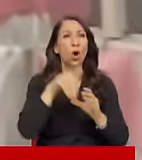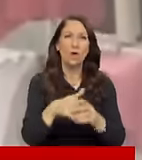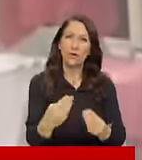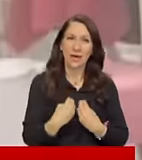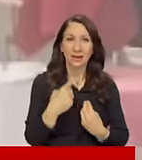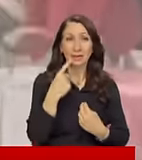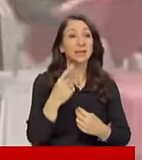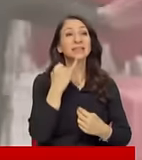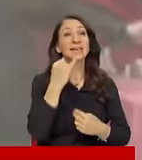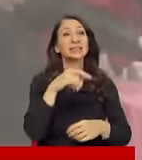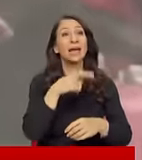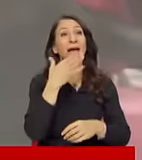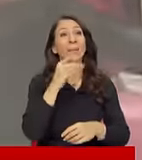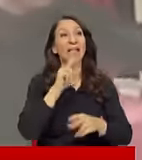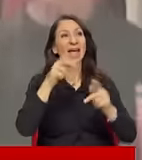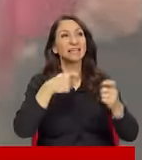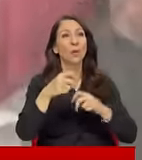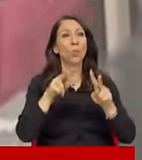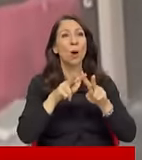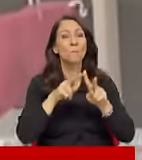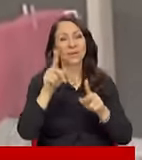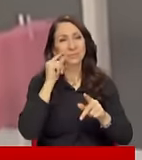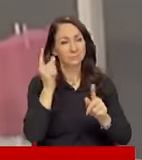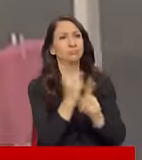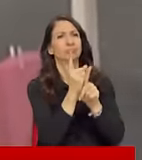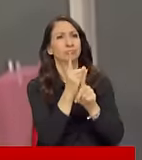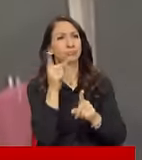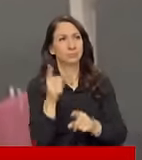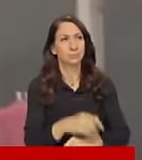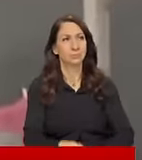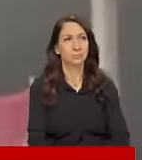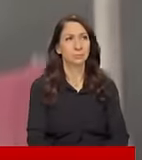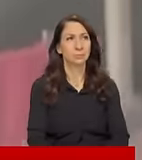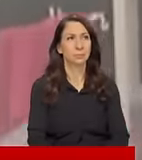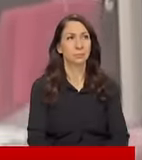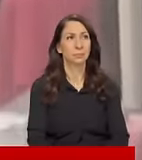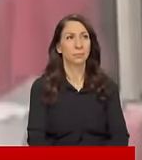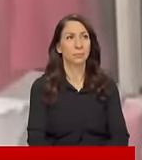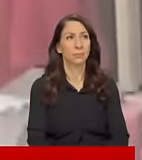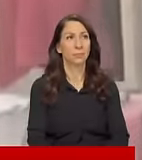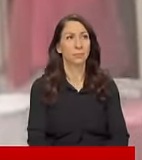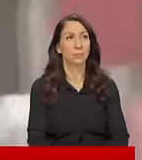istedi. Ziyaret sırasında emekli esnaf Muhammed Büyükkaya ile karşılaştı.